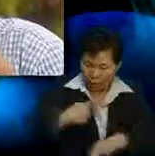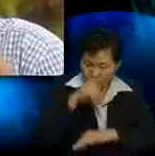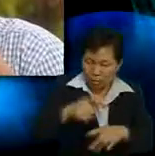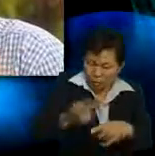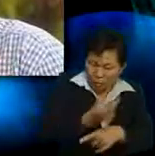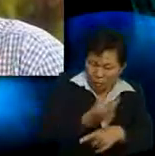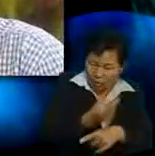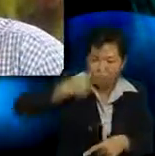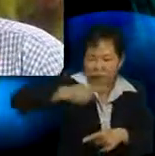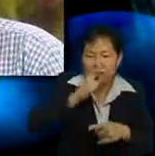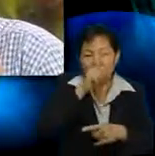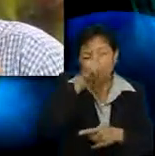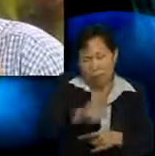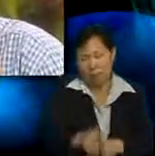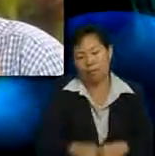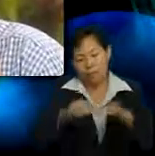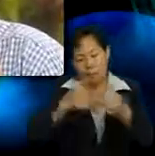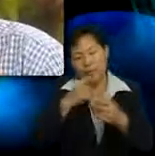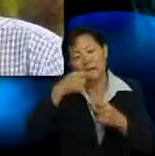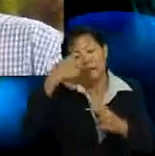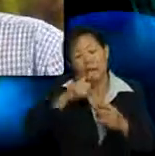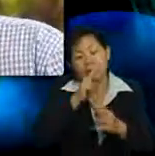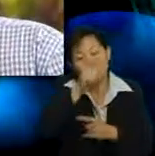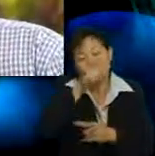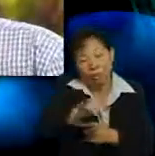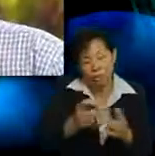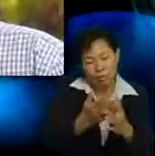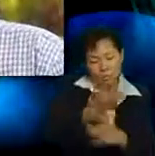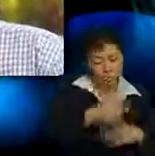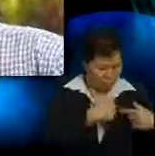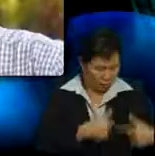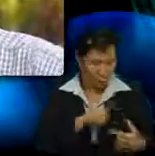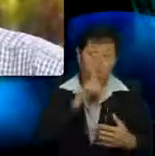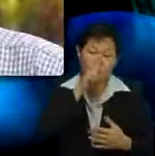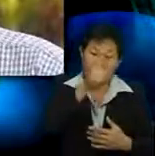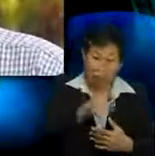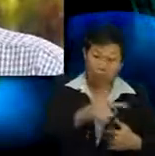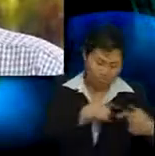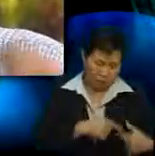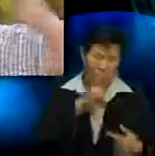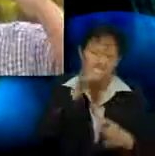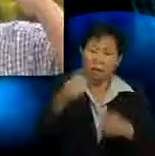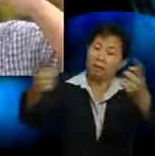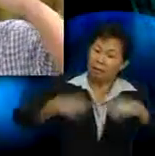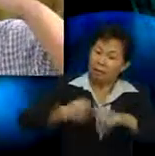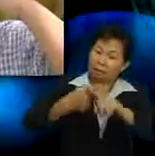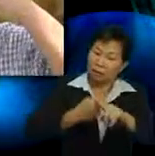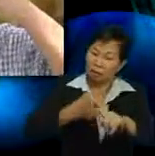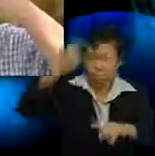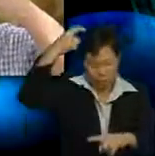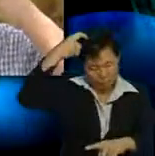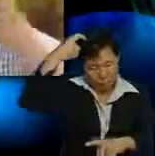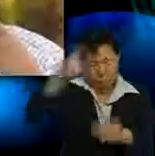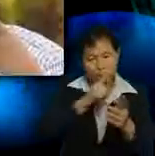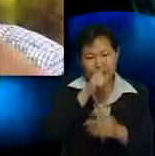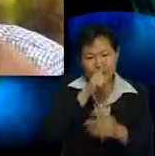melatih menyatakan kebenaran. Bagaimana nak menyatakan kebenaran? Mesti melalui hati yang benar. Dan hati yang benar datang daripada pemikiran